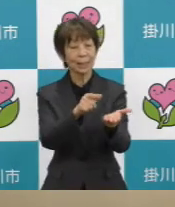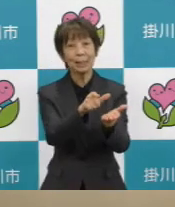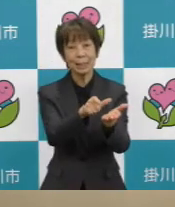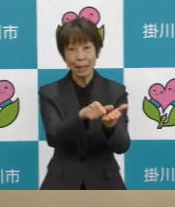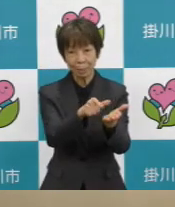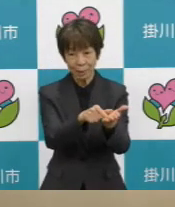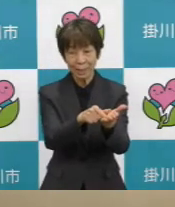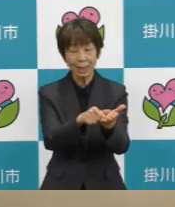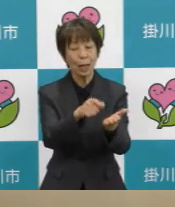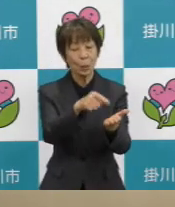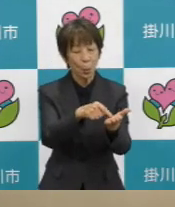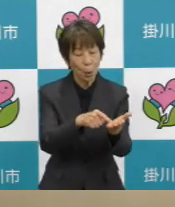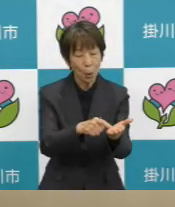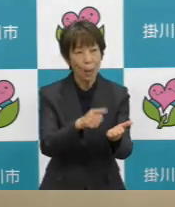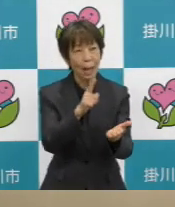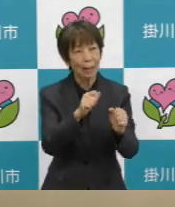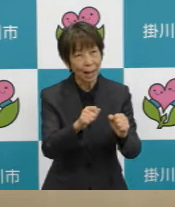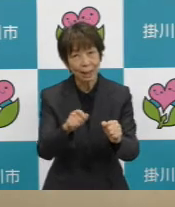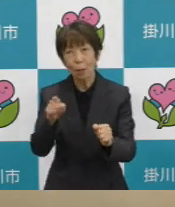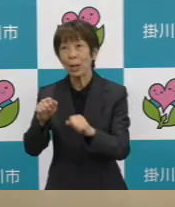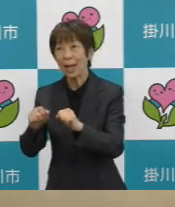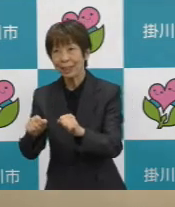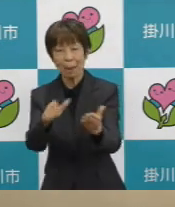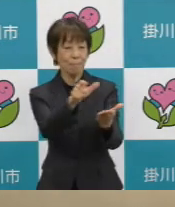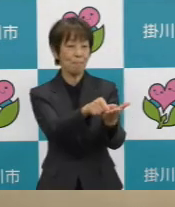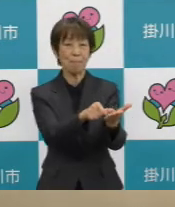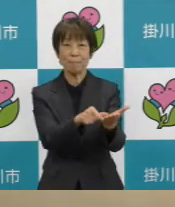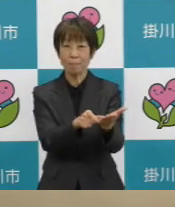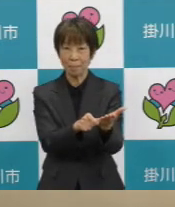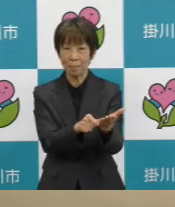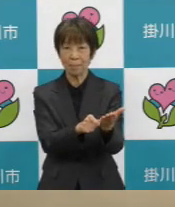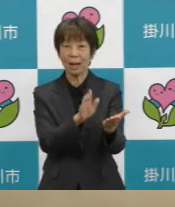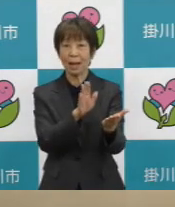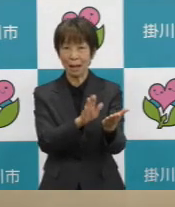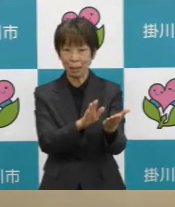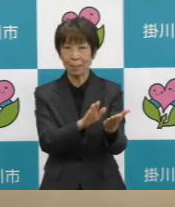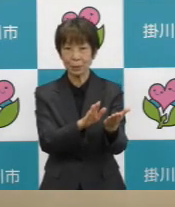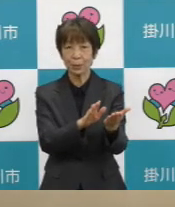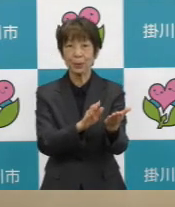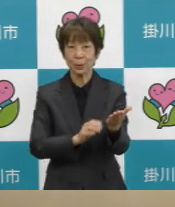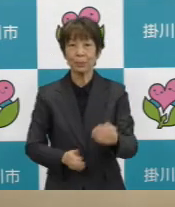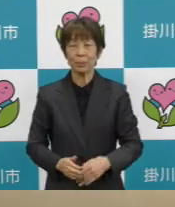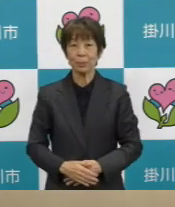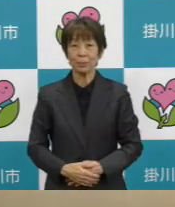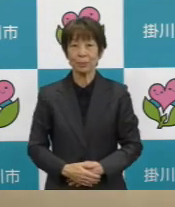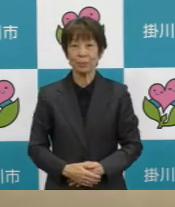こういうこともやった、ああいうこともやったということがいろいろ記述をされております。